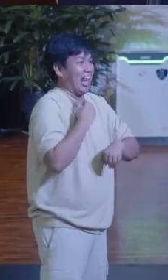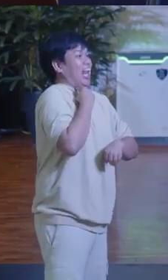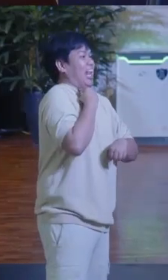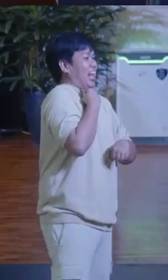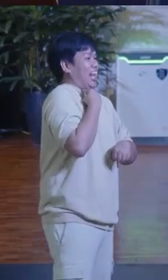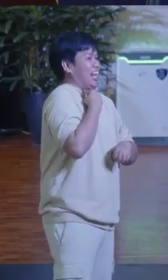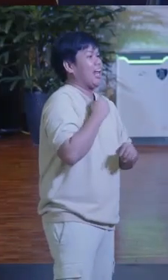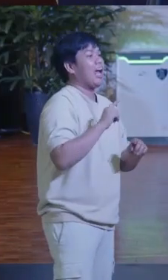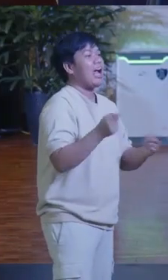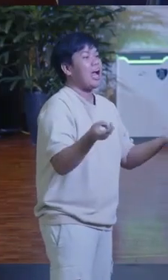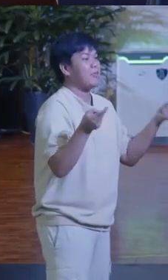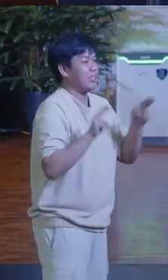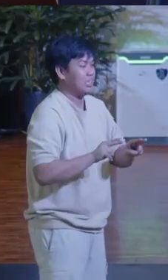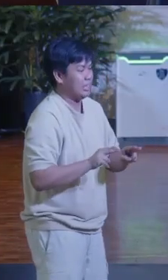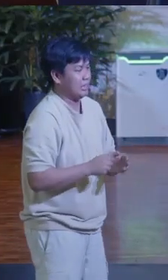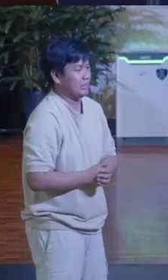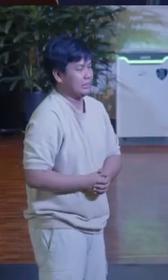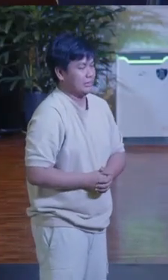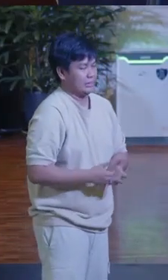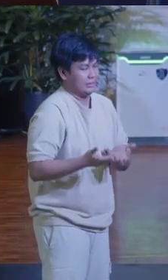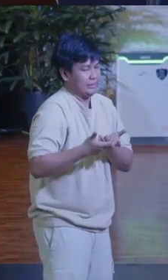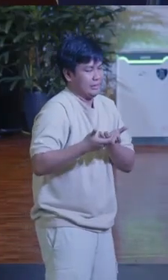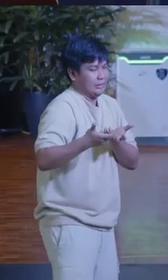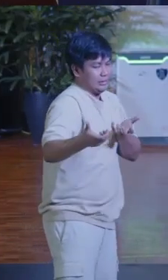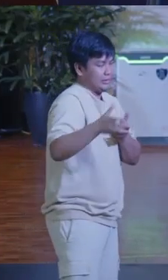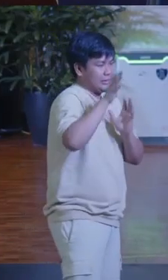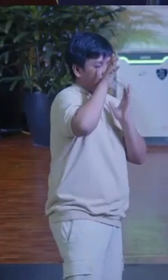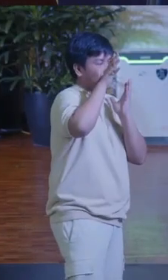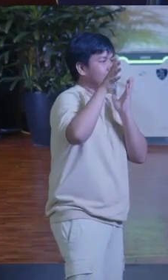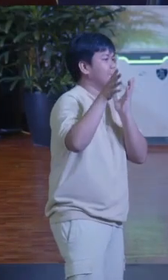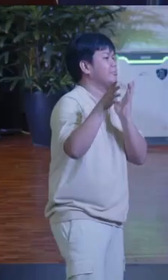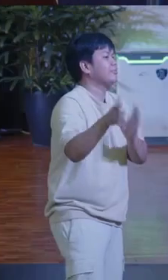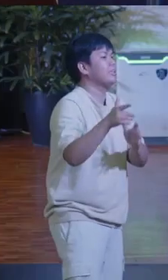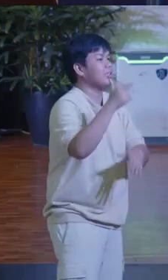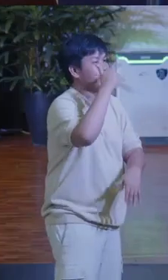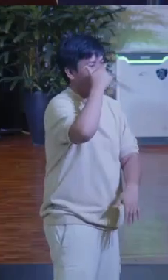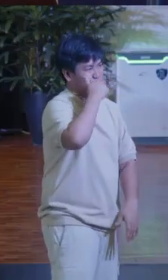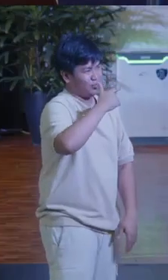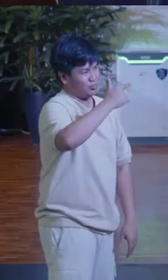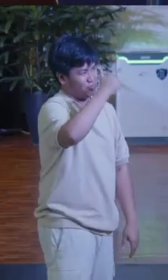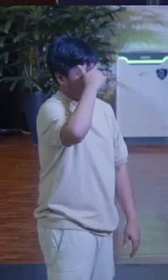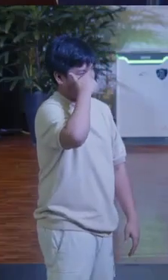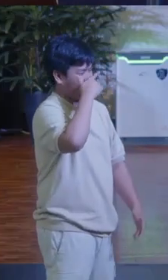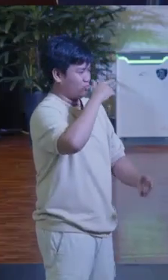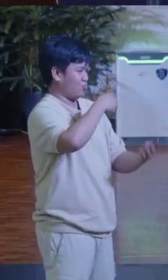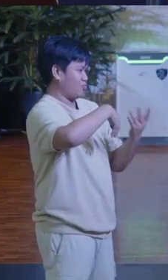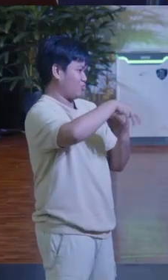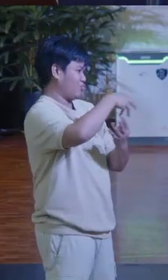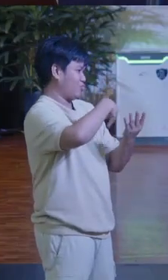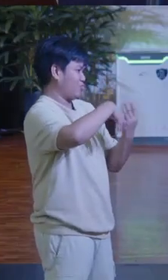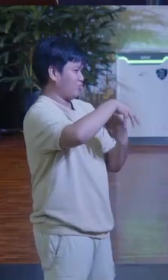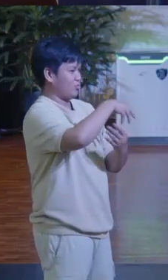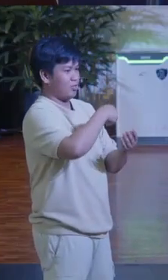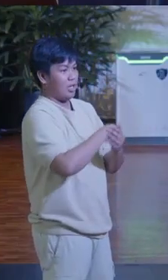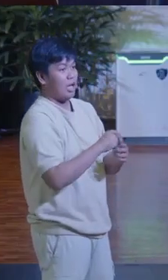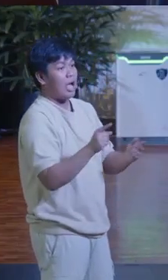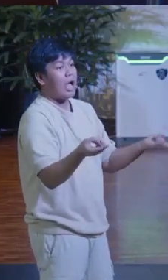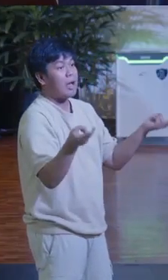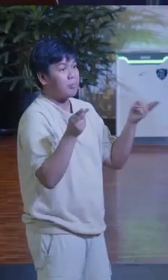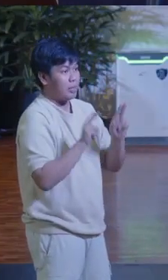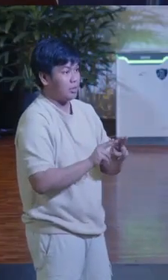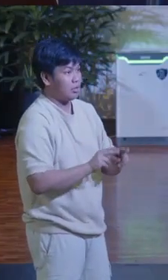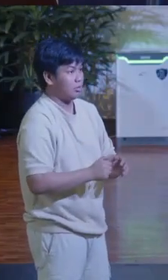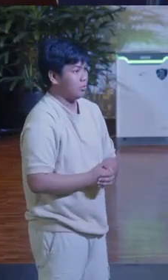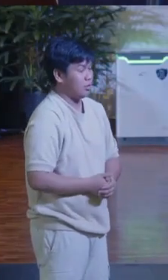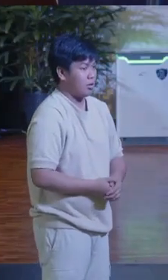back, separated himself. Sa kanyang paggawa ng ganon, ang sabi ni